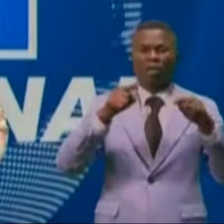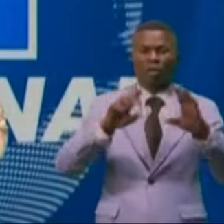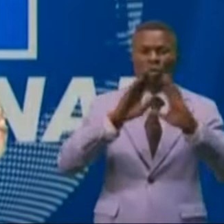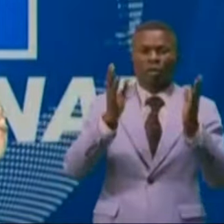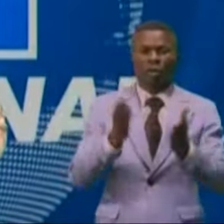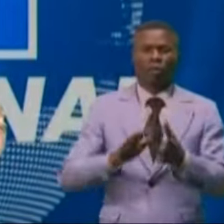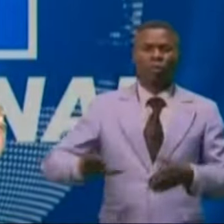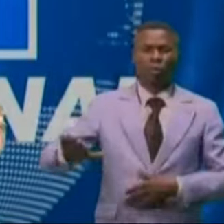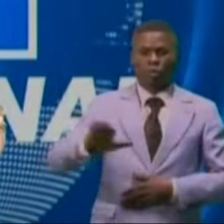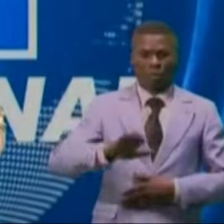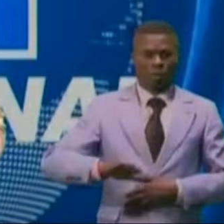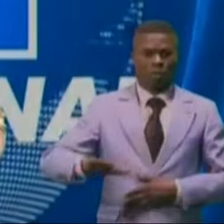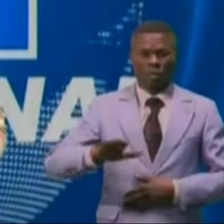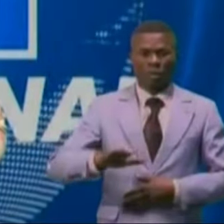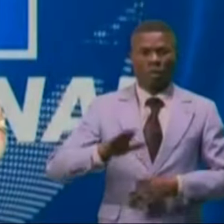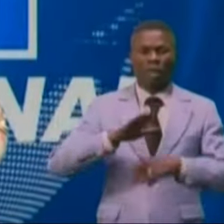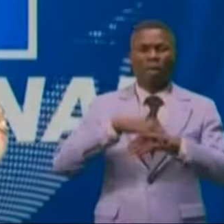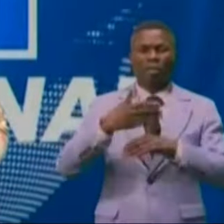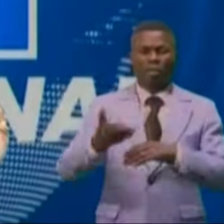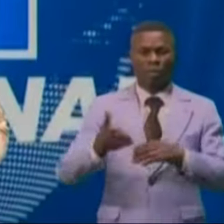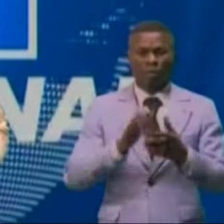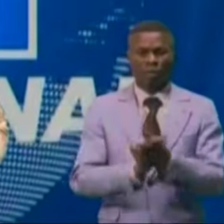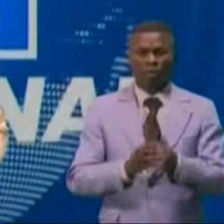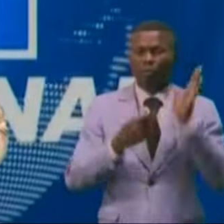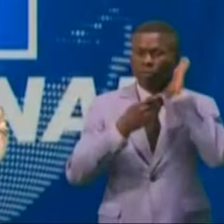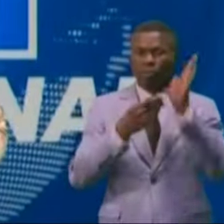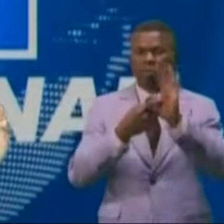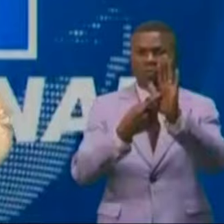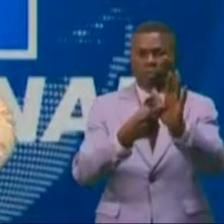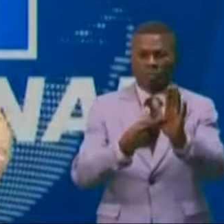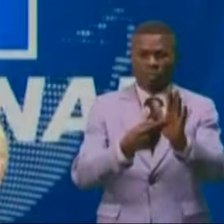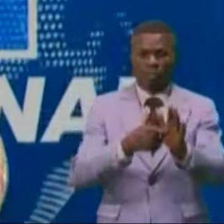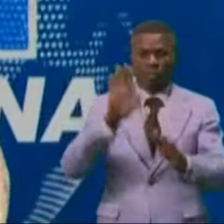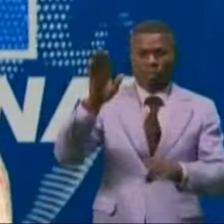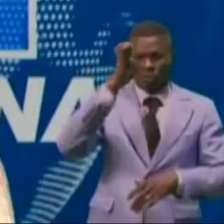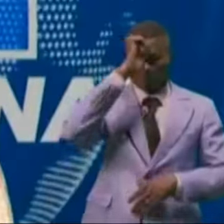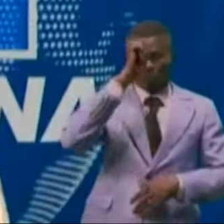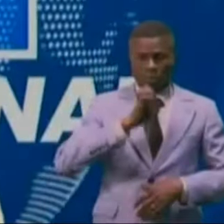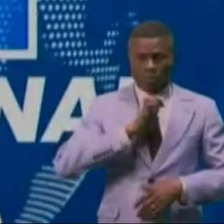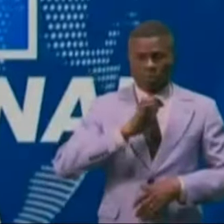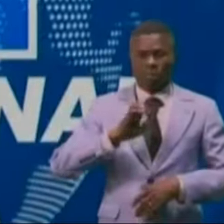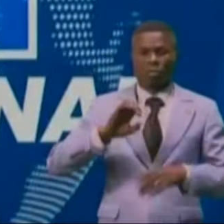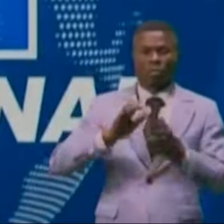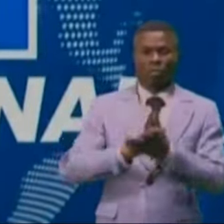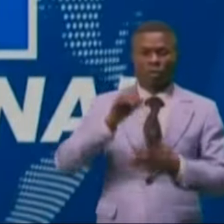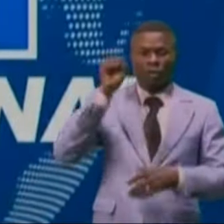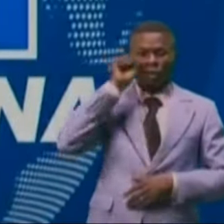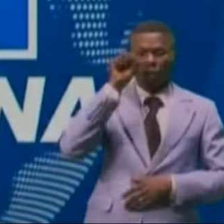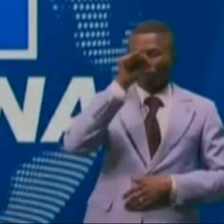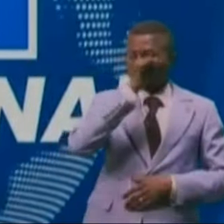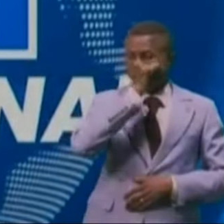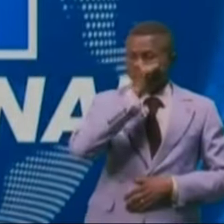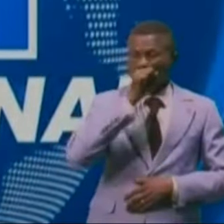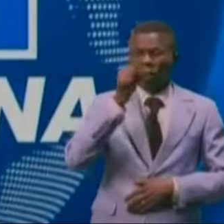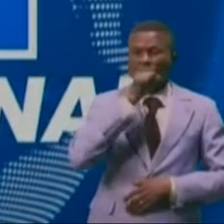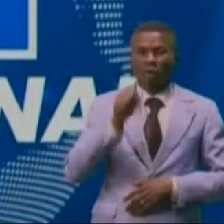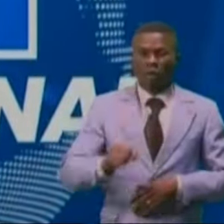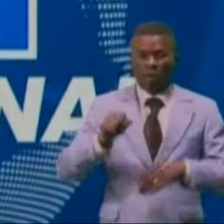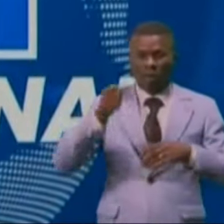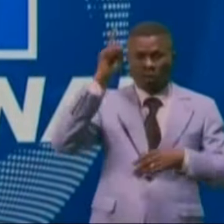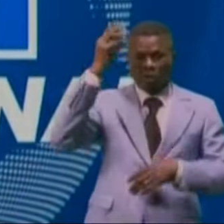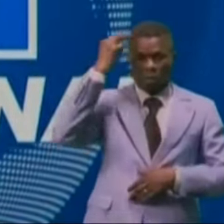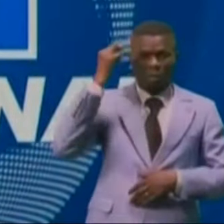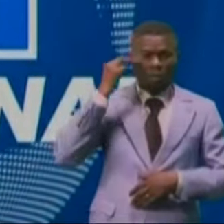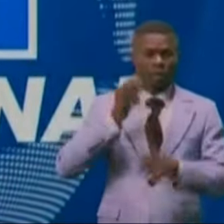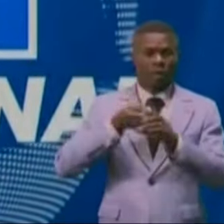la nation qu'à la suite de la présentation par son Excellence M. Jean-Michel Samalou Kondé Kengé de la démission de